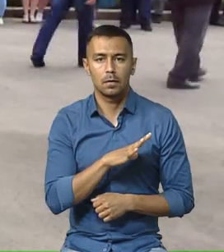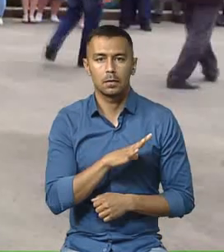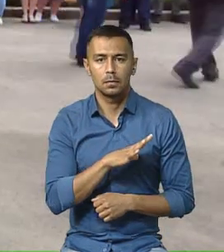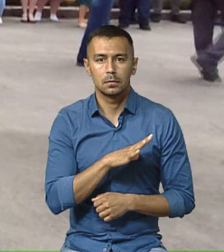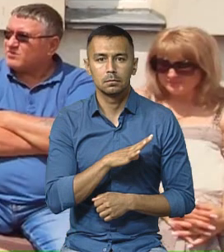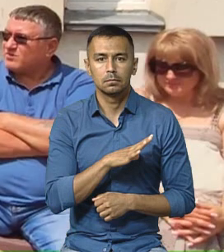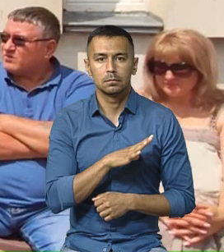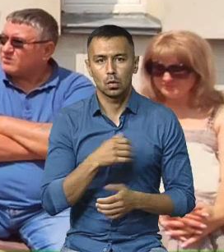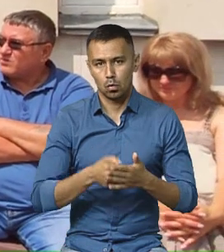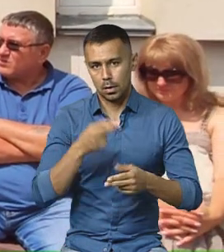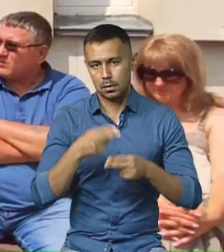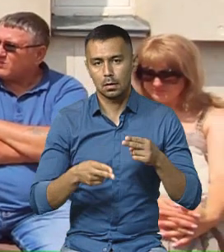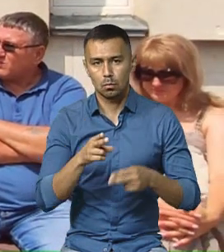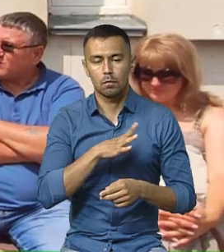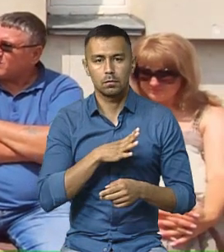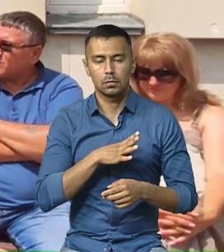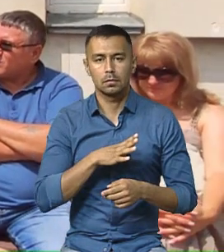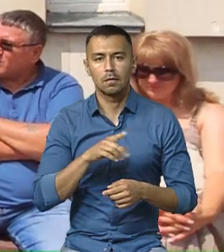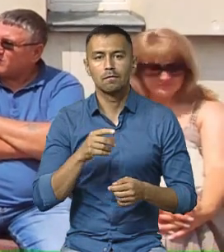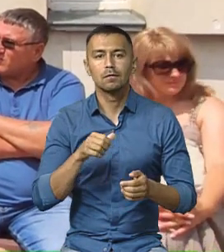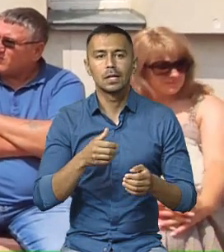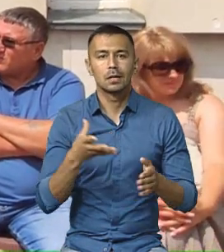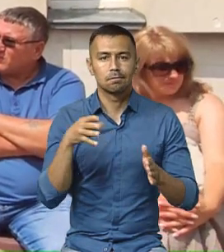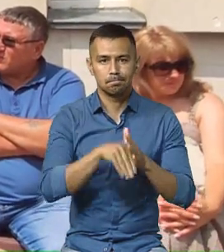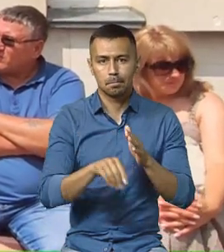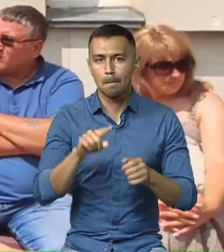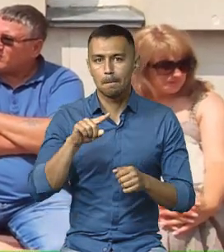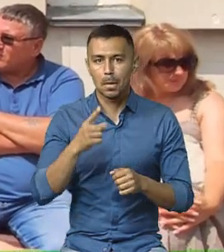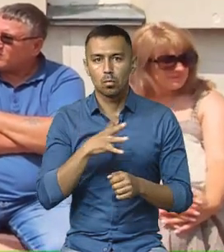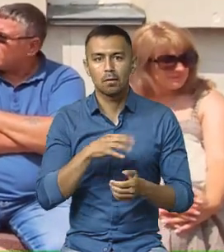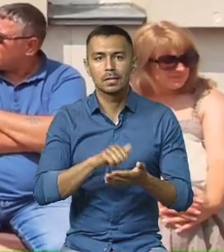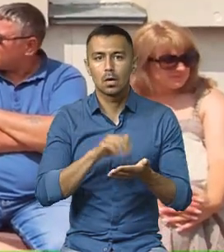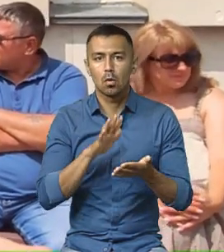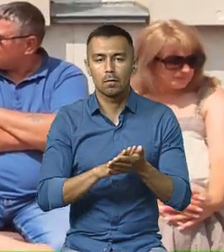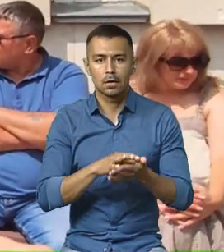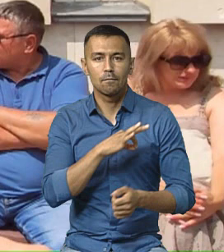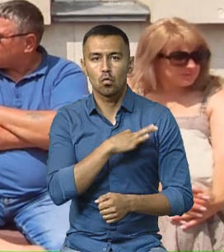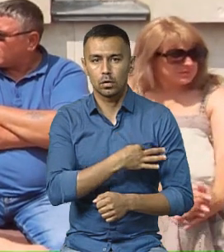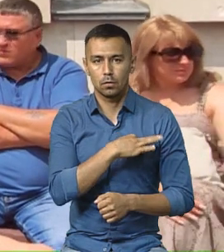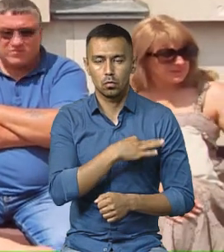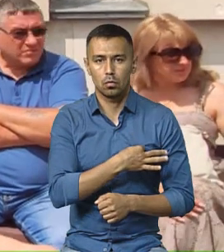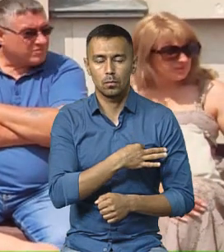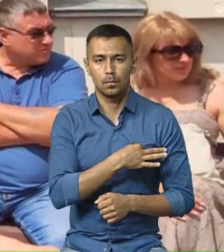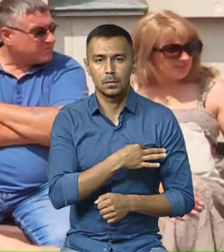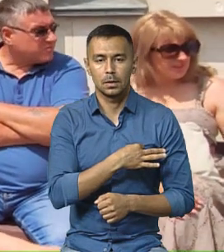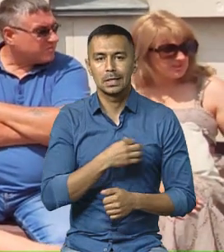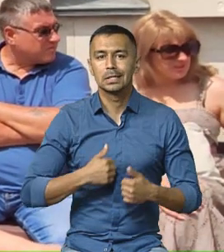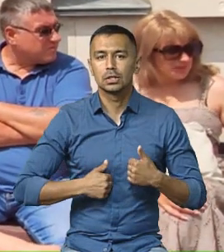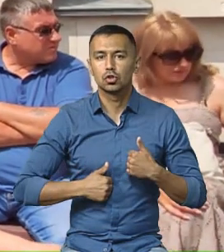він був до кінця. Юра був в числі перших, був зарахований в розвідку, з